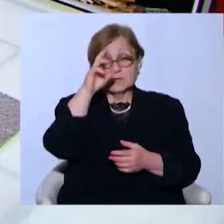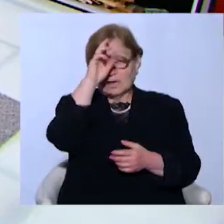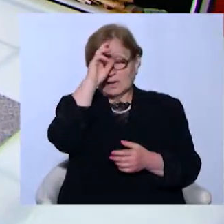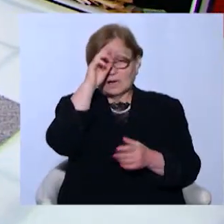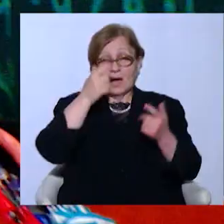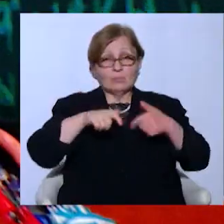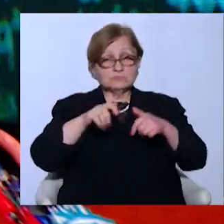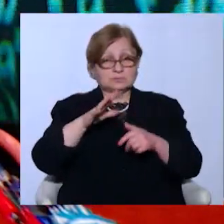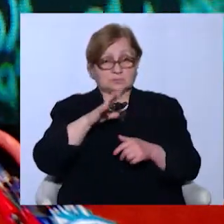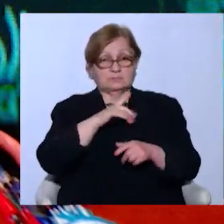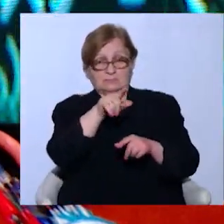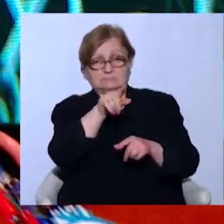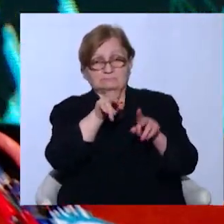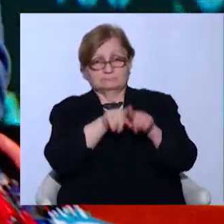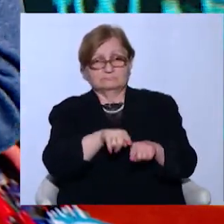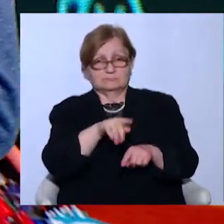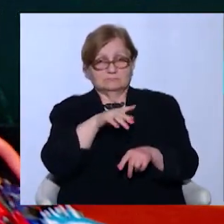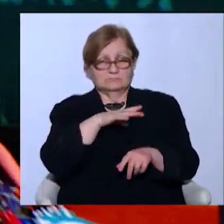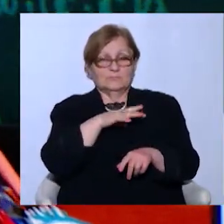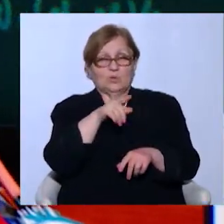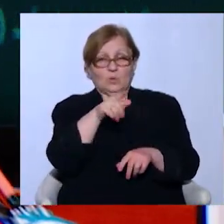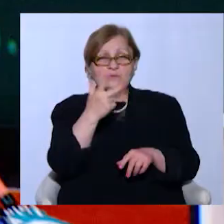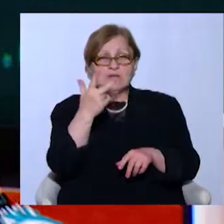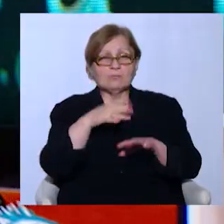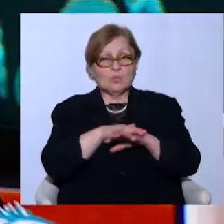გამოცდიდან, რომელიც იყო სამქულიანი ამოცანა.